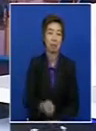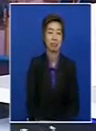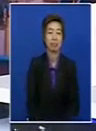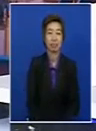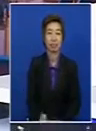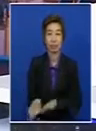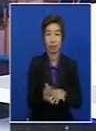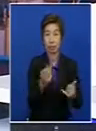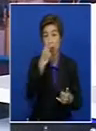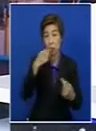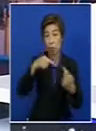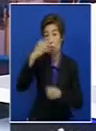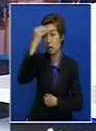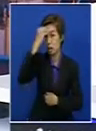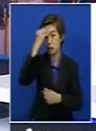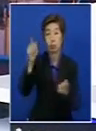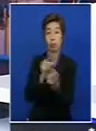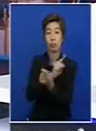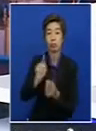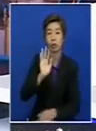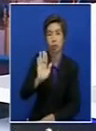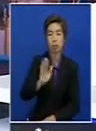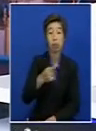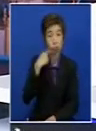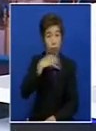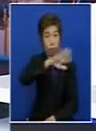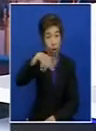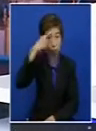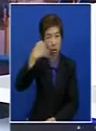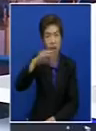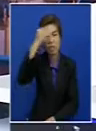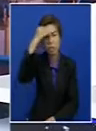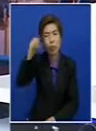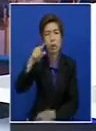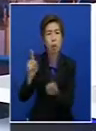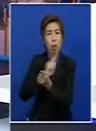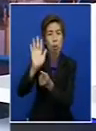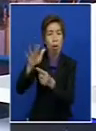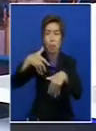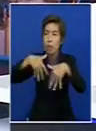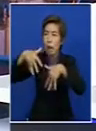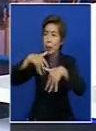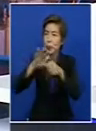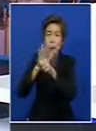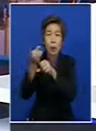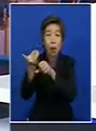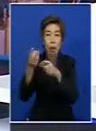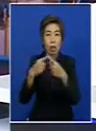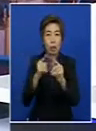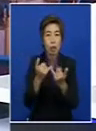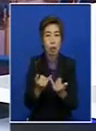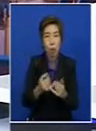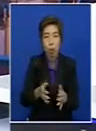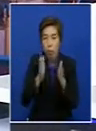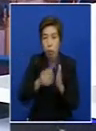ค่ะไปดูสังคมญี่ปุ่นกันบ้างค่ะเราก็รู้อยู่แล้วนะคะคือสังคมญี่ปุ่นเนี่ยปรากฏว่าประชากรเขาน้อยอยู่แล้วและตอนนี้ประชากรที่เป็น